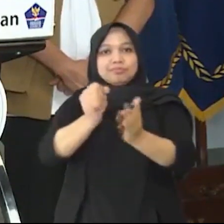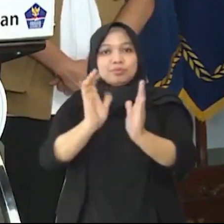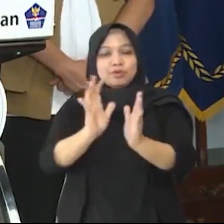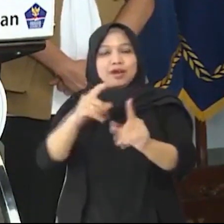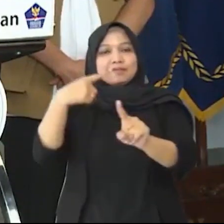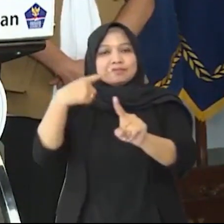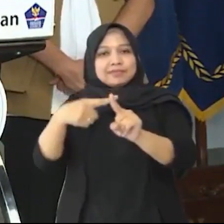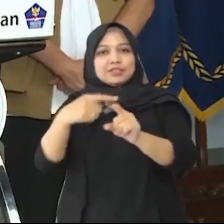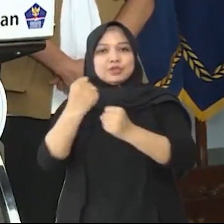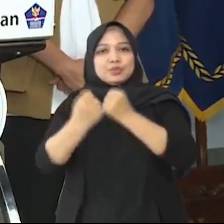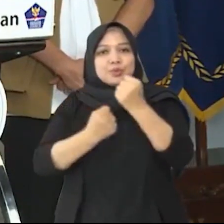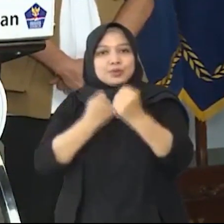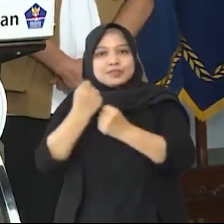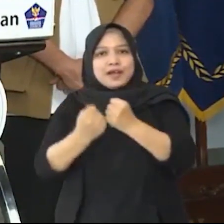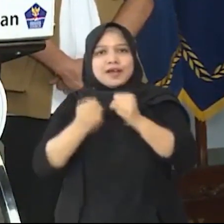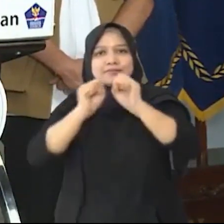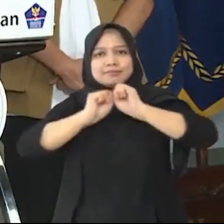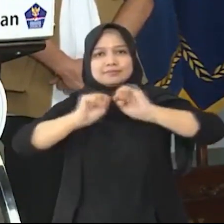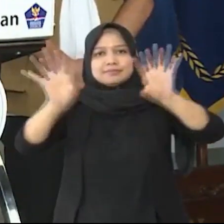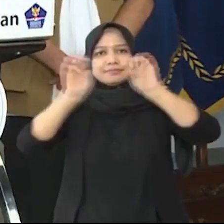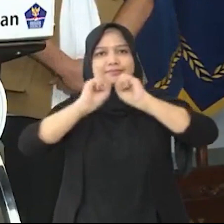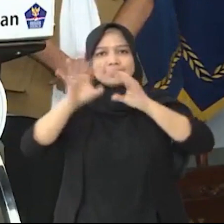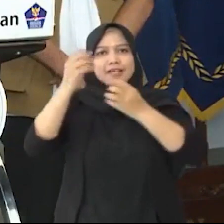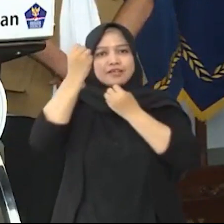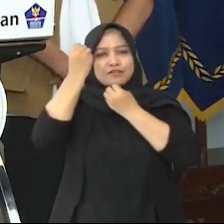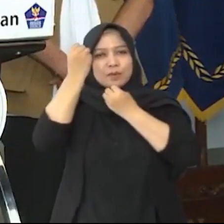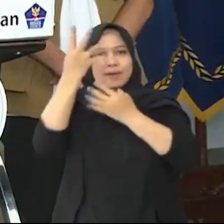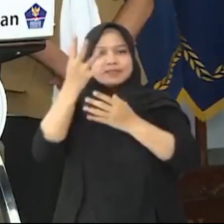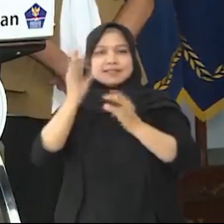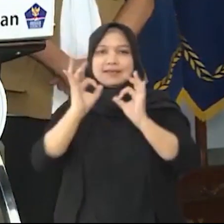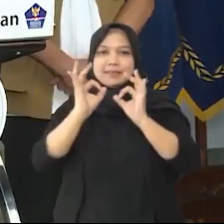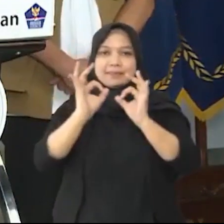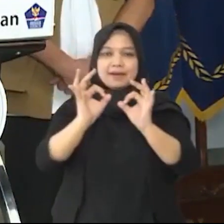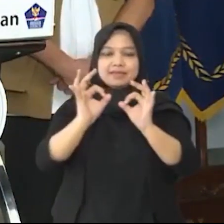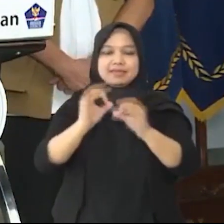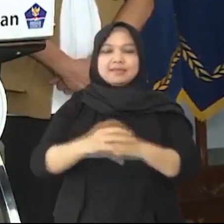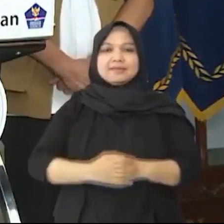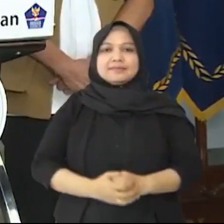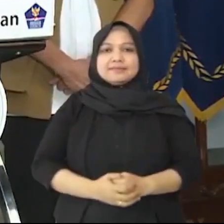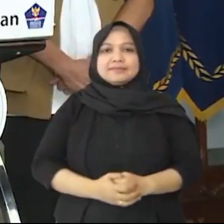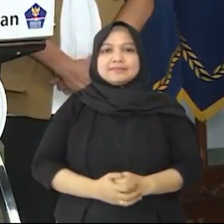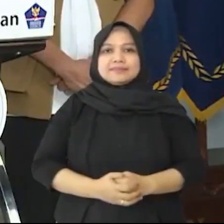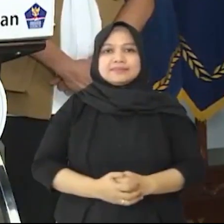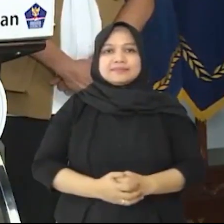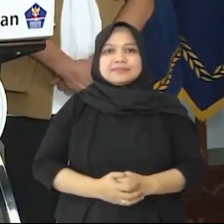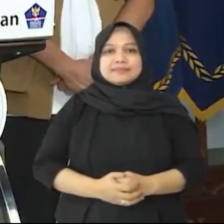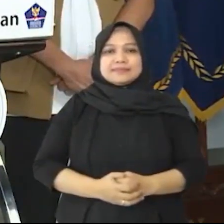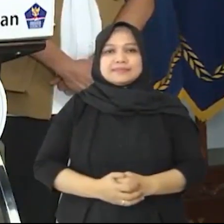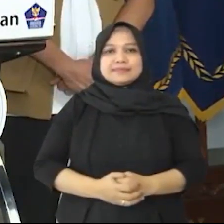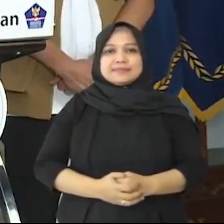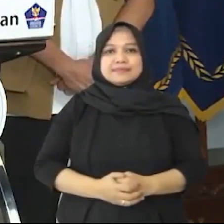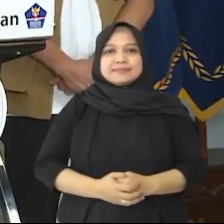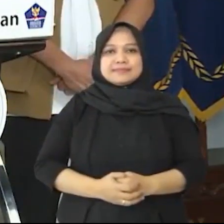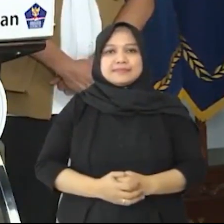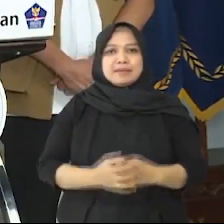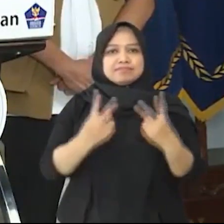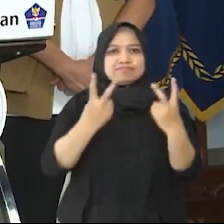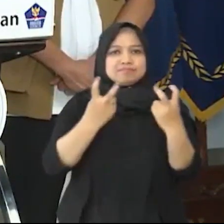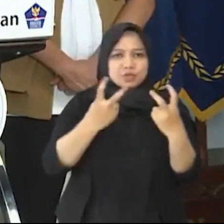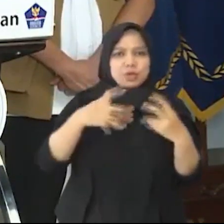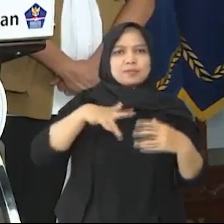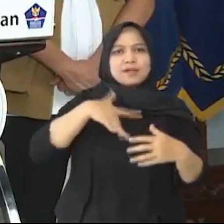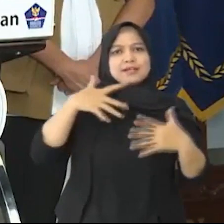untuk menyebarkan informasi yang akurat kepada masyarakat Kami sangat senang bisa bekerjasama dengan